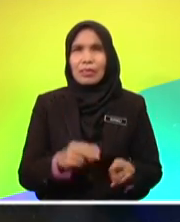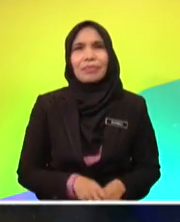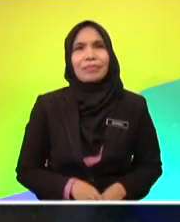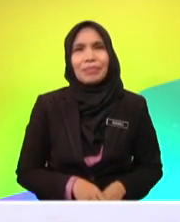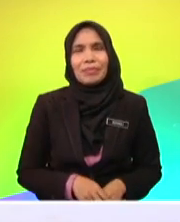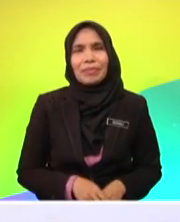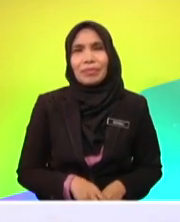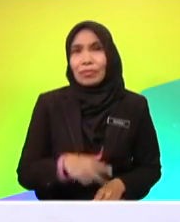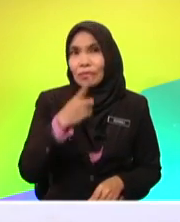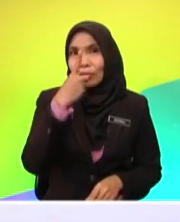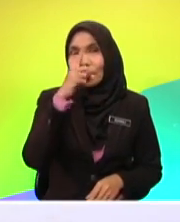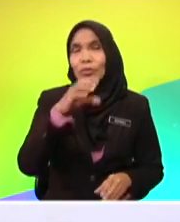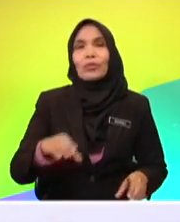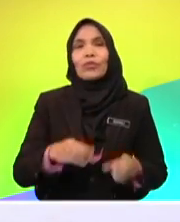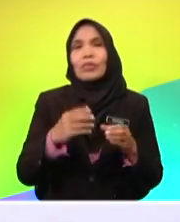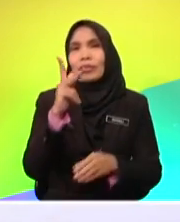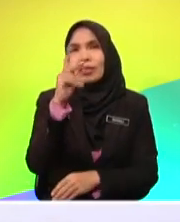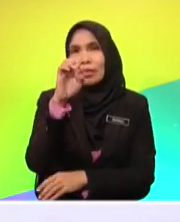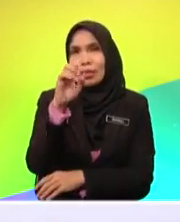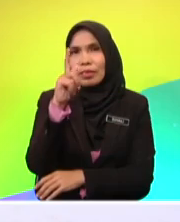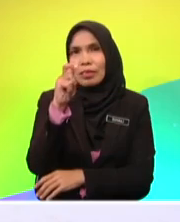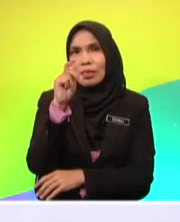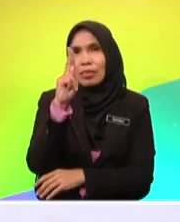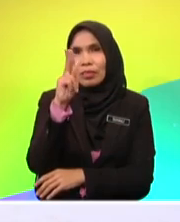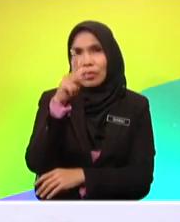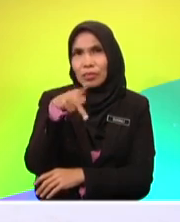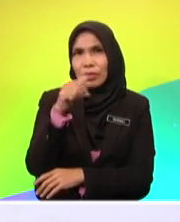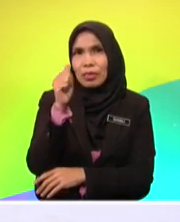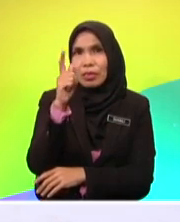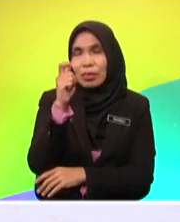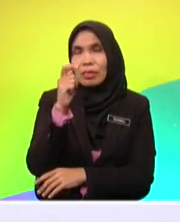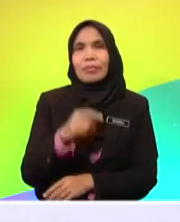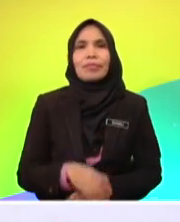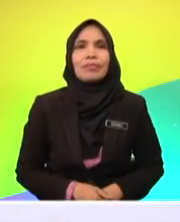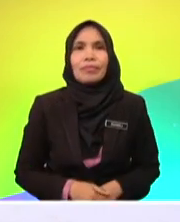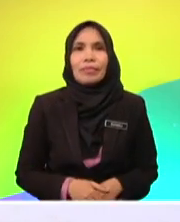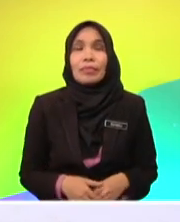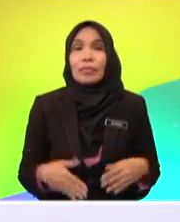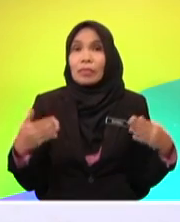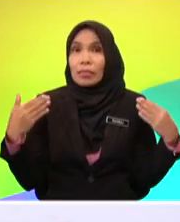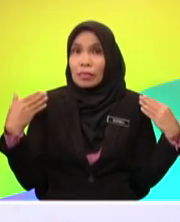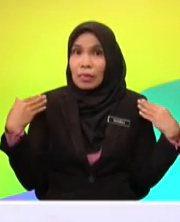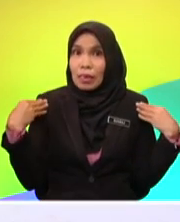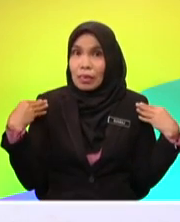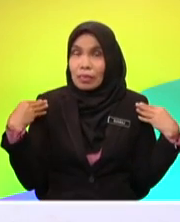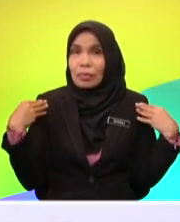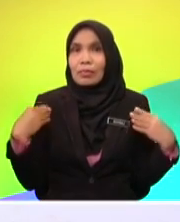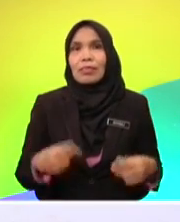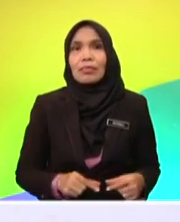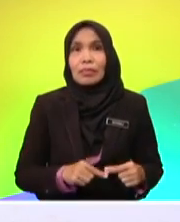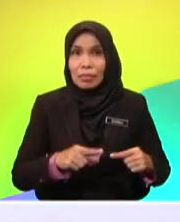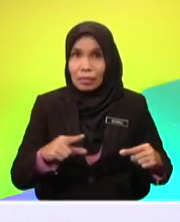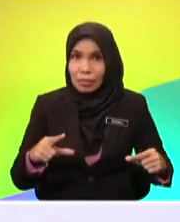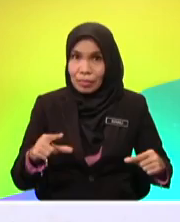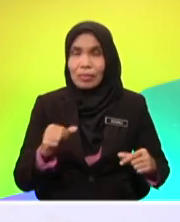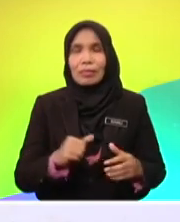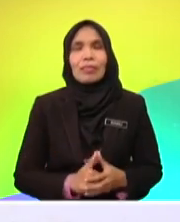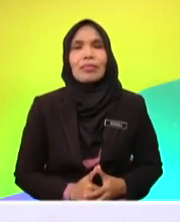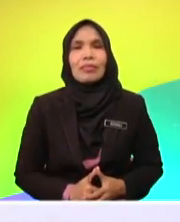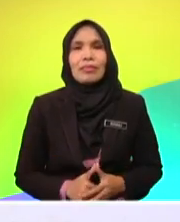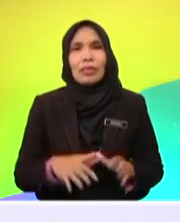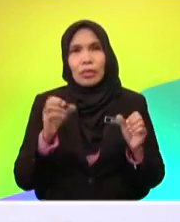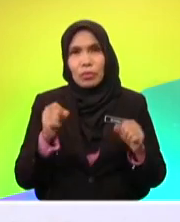Pada daun kelapa terdapat lidi. Macam mana Cikgu Syaira tunjuk tadi, lidi kelapa boleh dijadikan